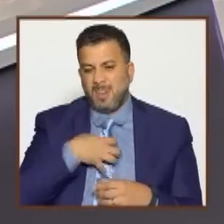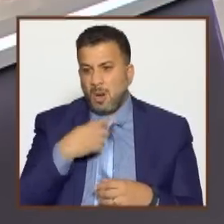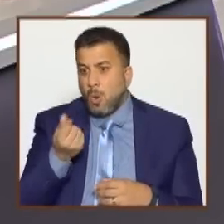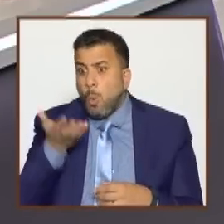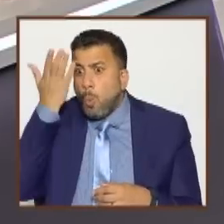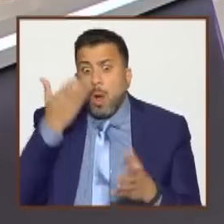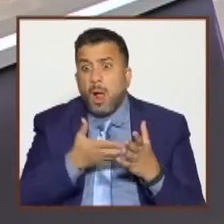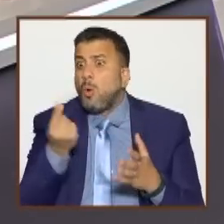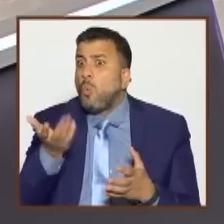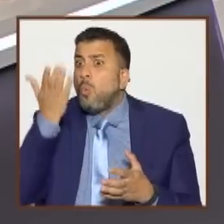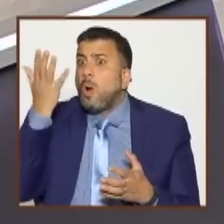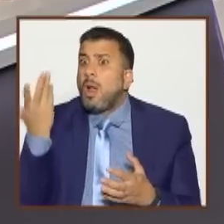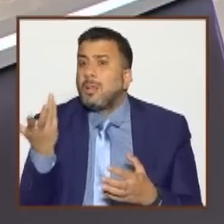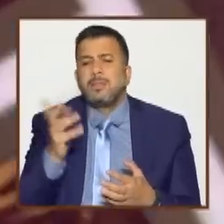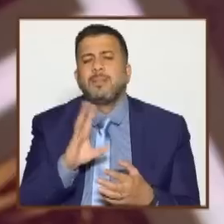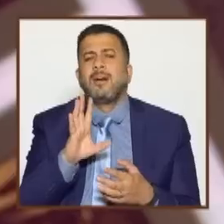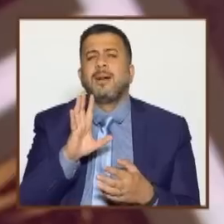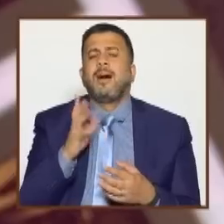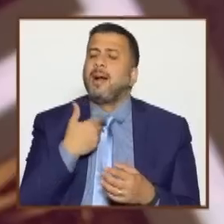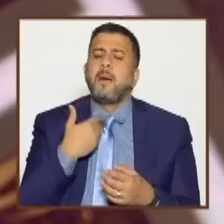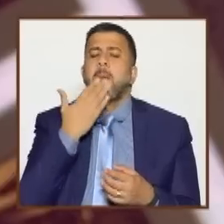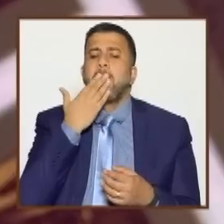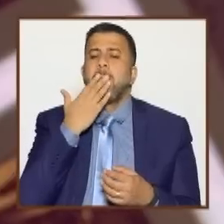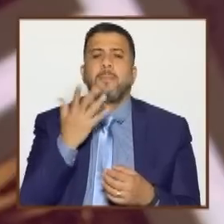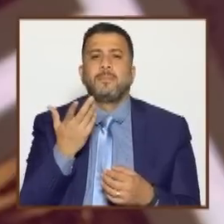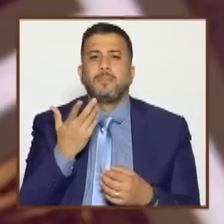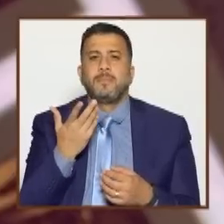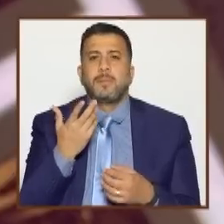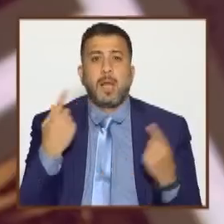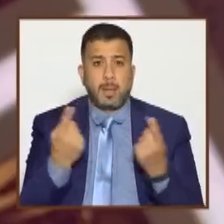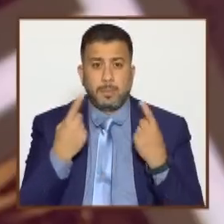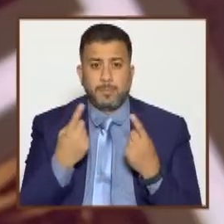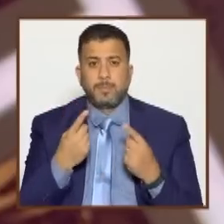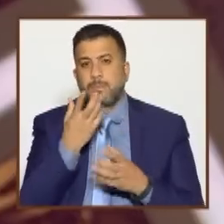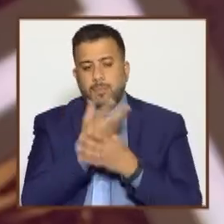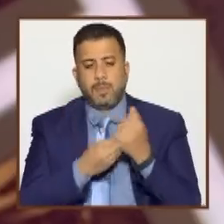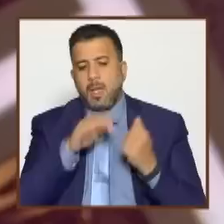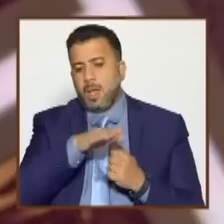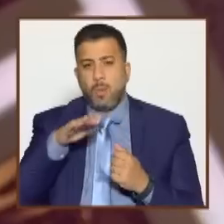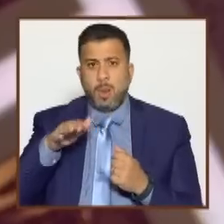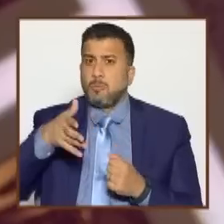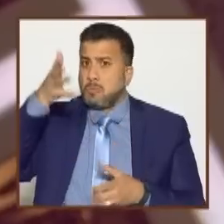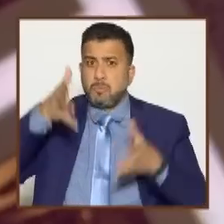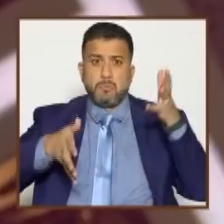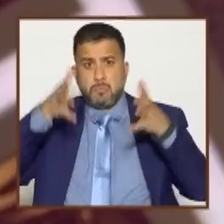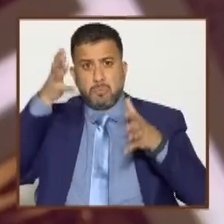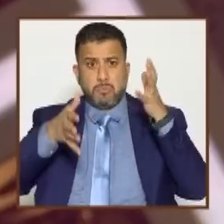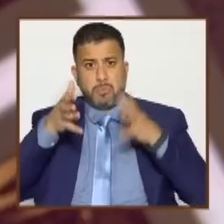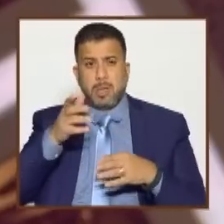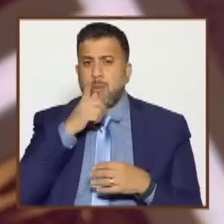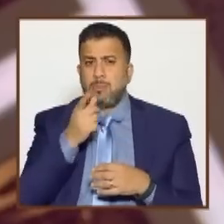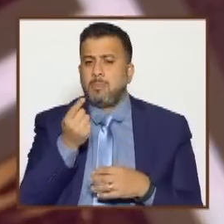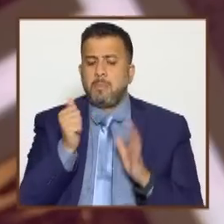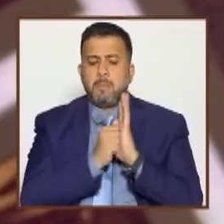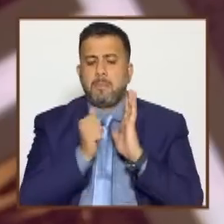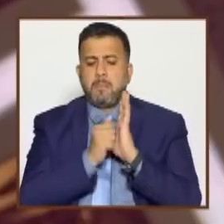تقول يعني ما حكم ذلك. أختي أمة الله بارك الله فيك، الذي فهمت من سؤالك أن عندكم أولاد كبار، وهؤلاء الأولاد يصرفون